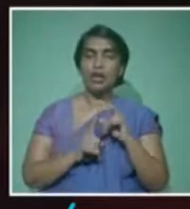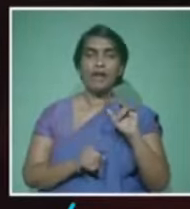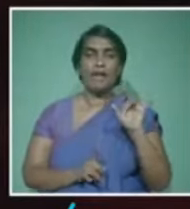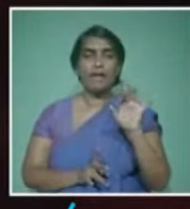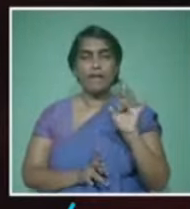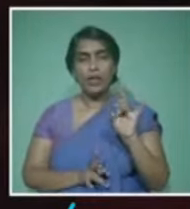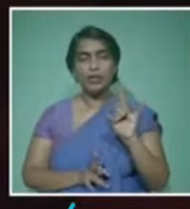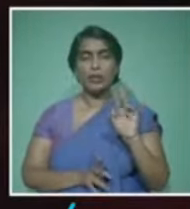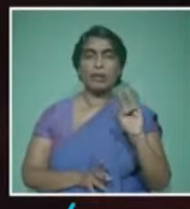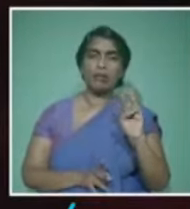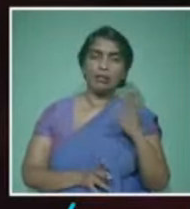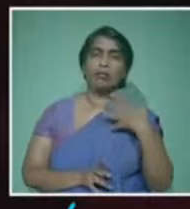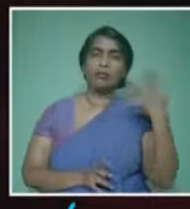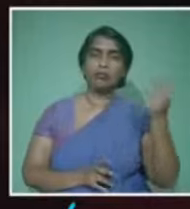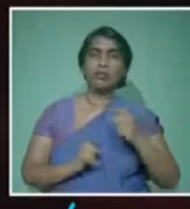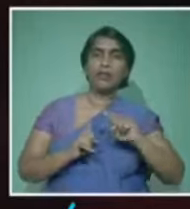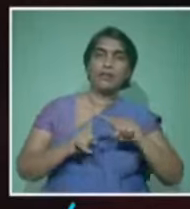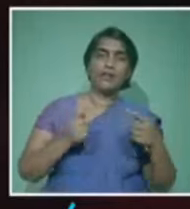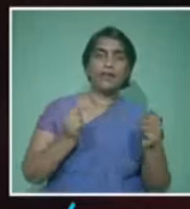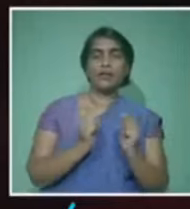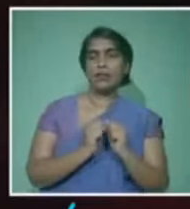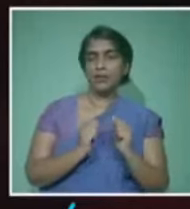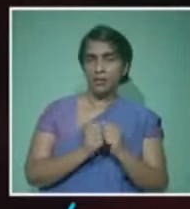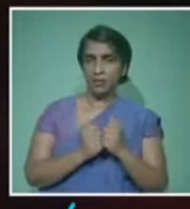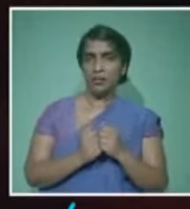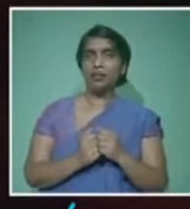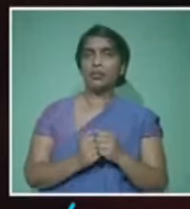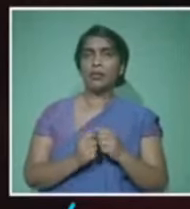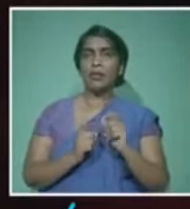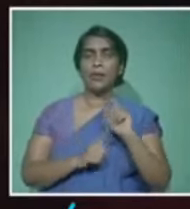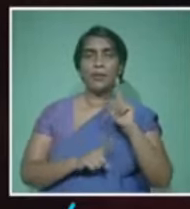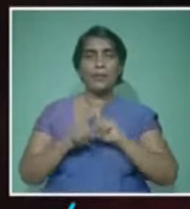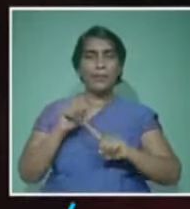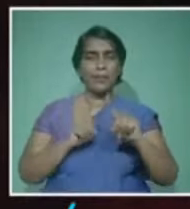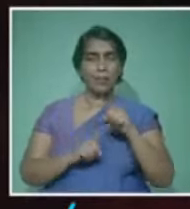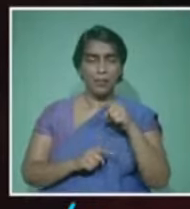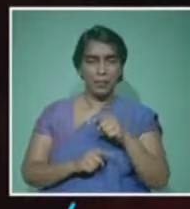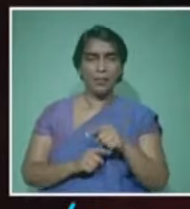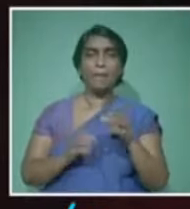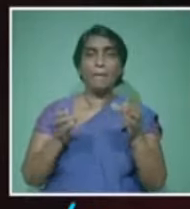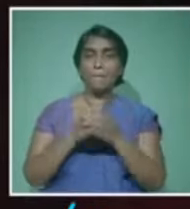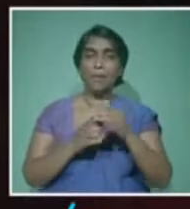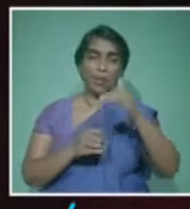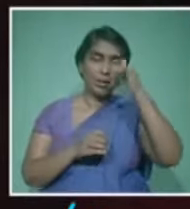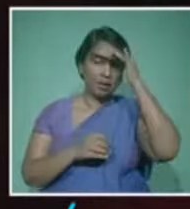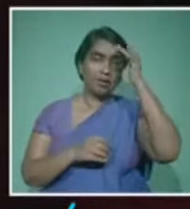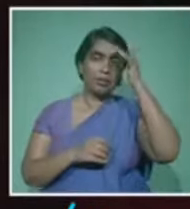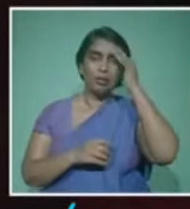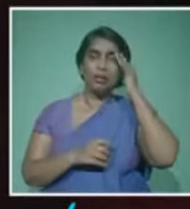මේක අපිට ගන්න සිද්ධ වෙනවා අපිට වෙන විකල්පයක් නැහැ කියලා පාර්ලිමේන්තුවේ ඉන්න පක්ෂ නායකවරුන්ට